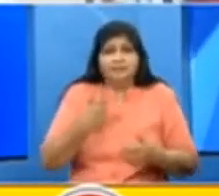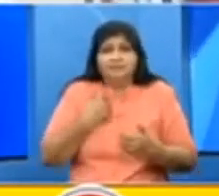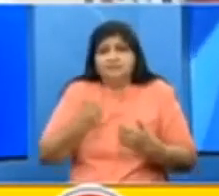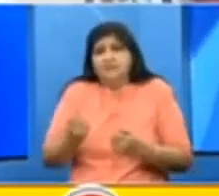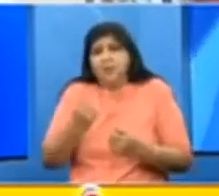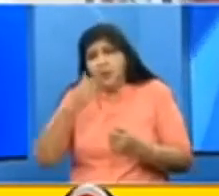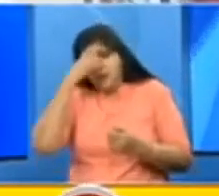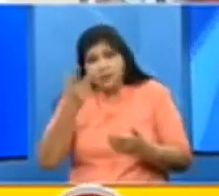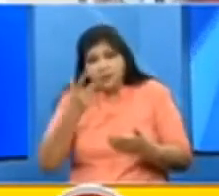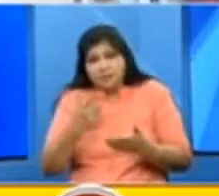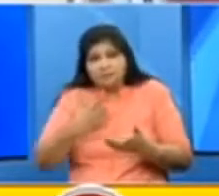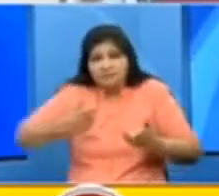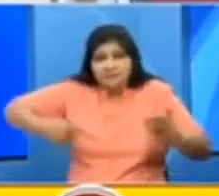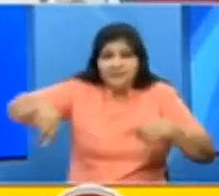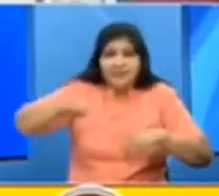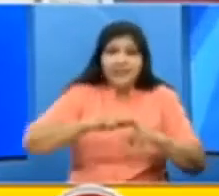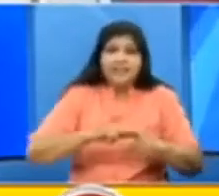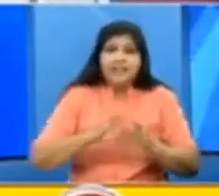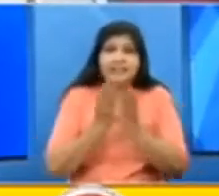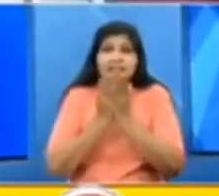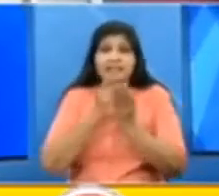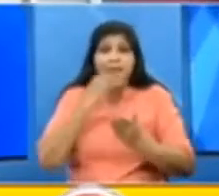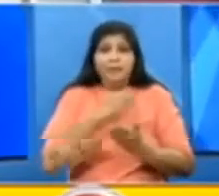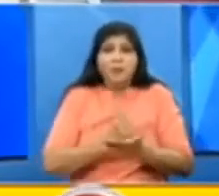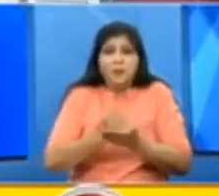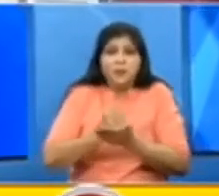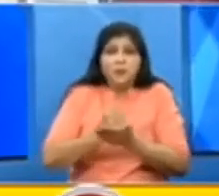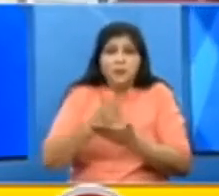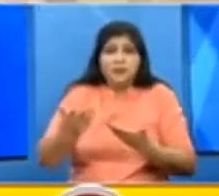taking lot of care of your sister and yourself.